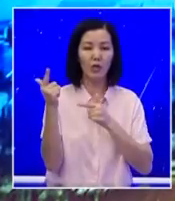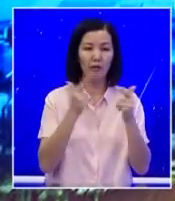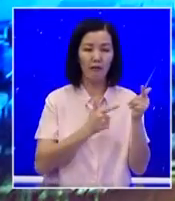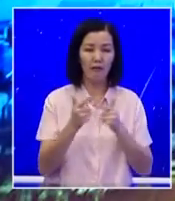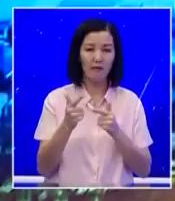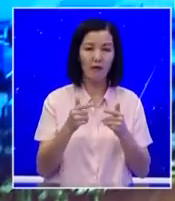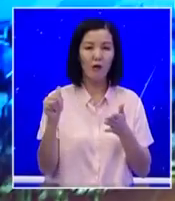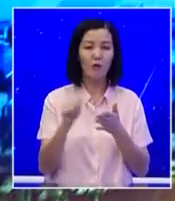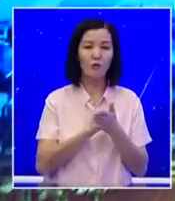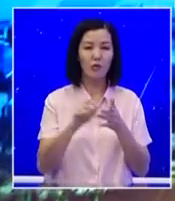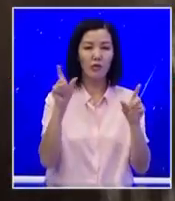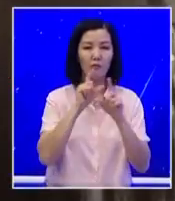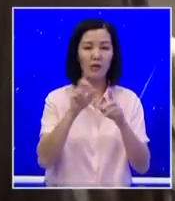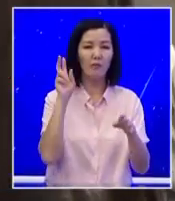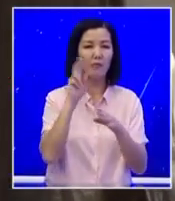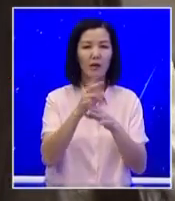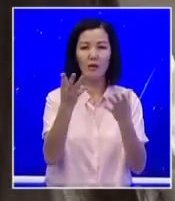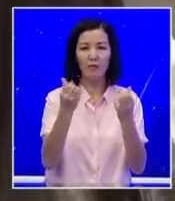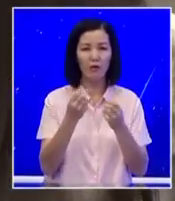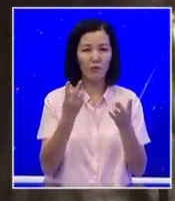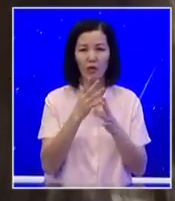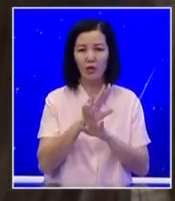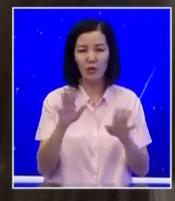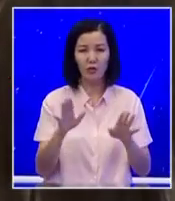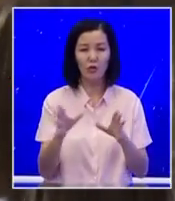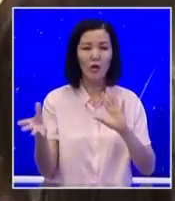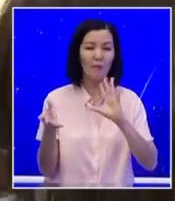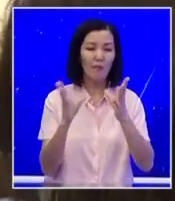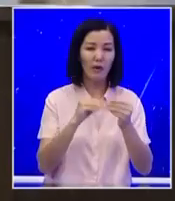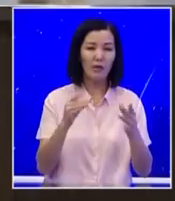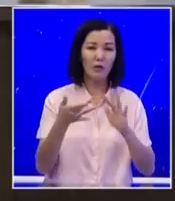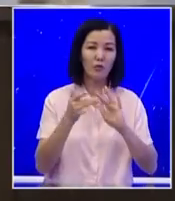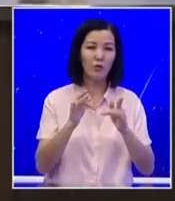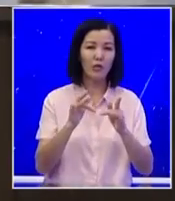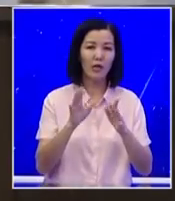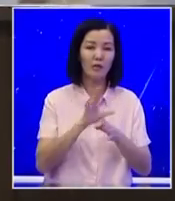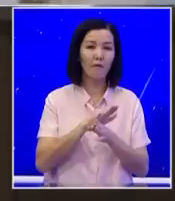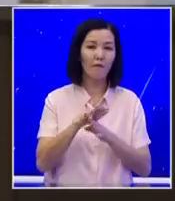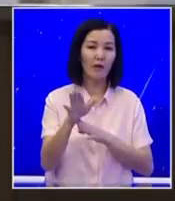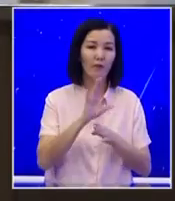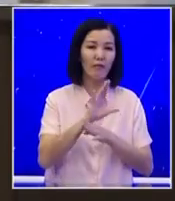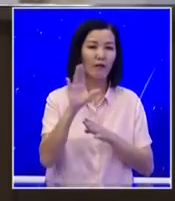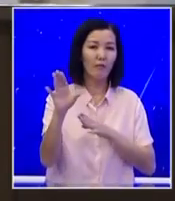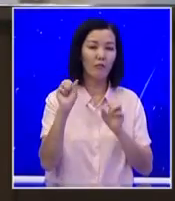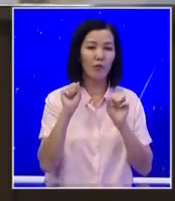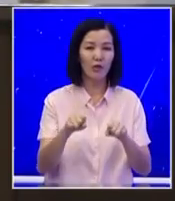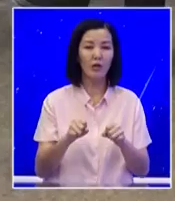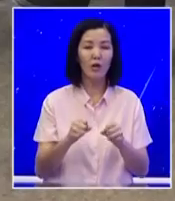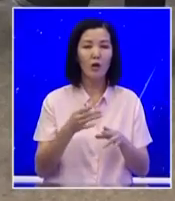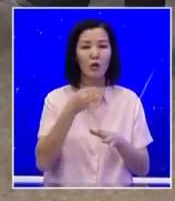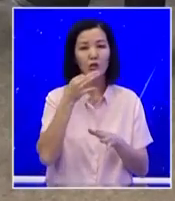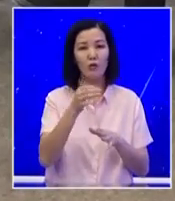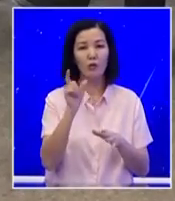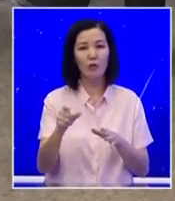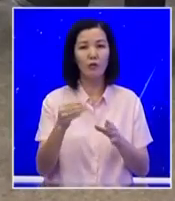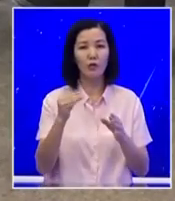тәулікке дейін қысқарды. Енді құжаттарды мекемеге барып алудың немесе өткізудің қажеті жоқ. Барлығы онлайн форматта іскесі.